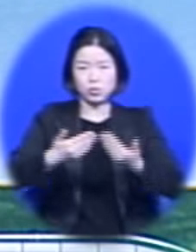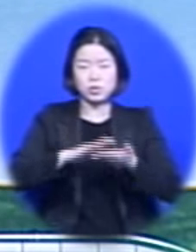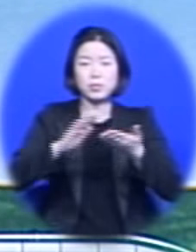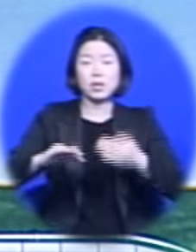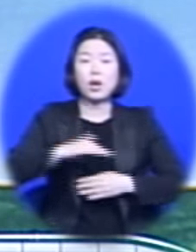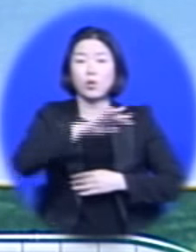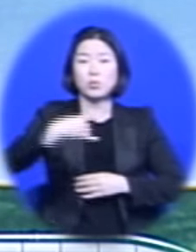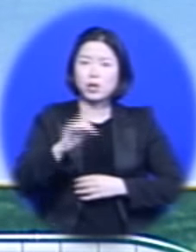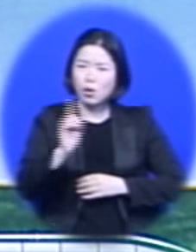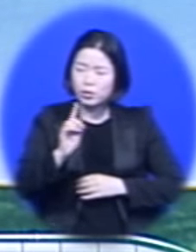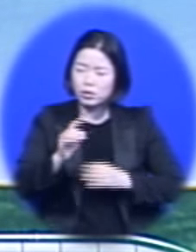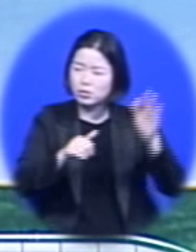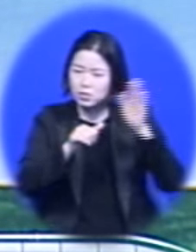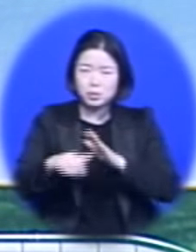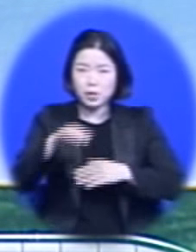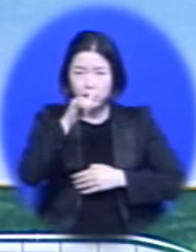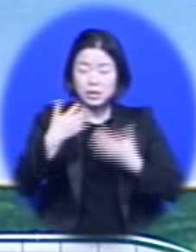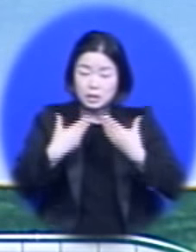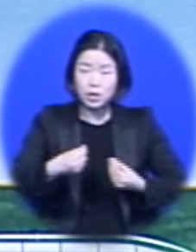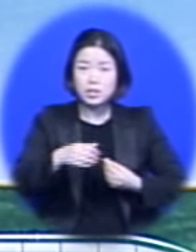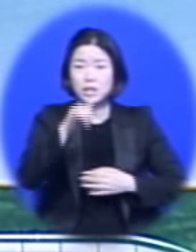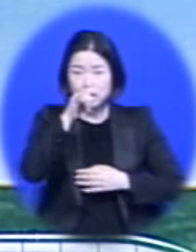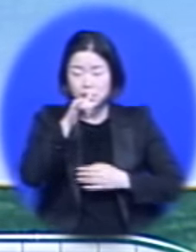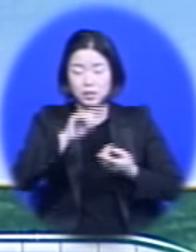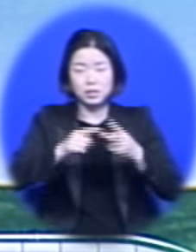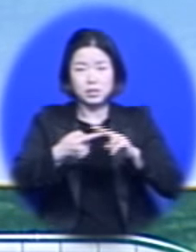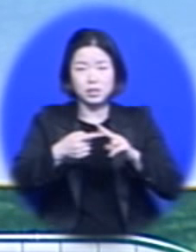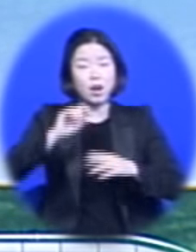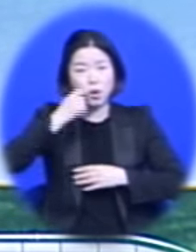우리에게 어떤 실패가 있든지, 어떤 좌절이 있든지, 어떤 어려움이 있든지